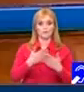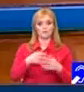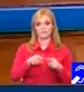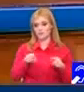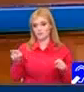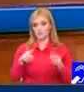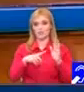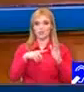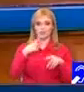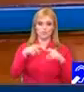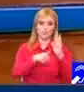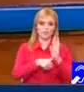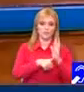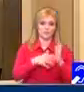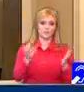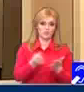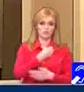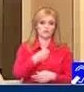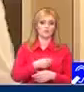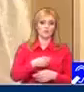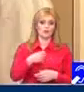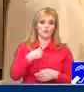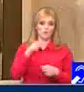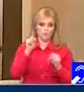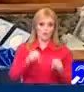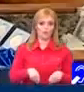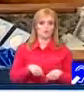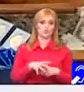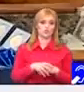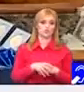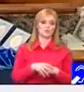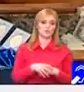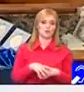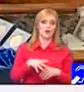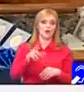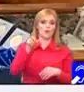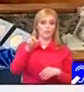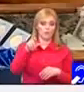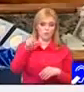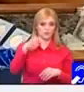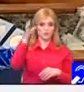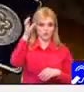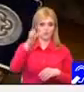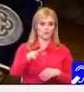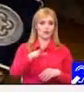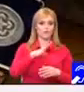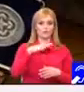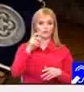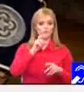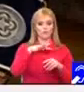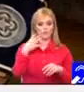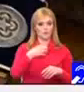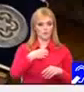timp de jumătate de an, sper să ajungem și în cercetări clinice, adică la om. Omul de știință Aurelian Gulea a fost distins cu peste 100